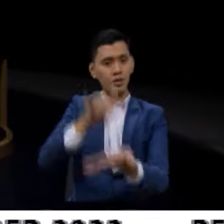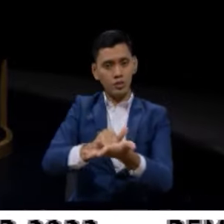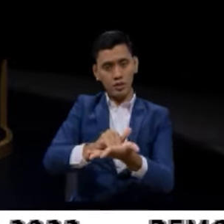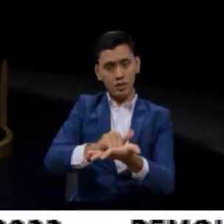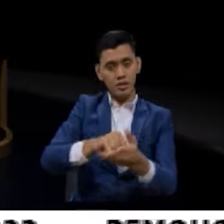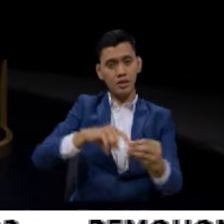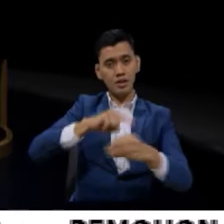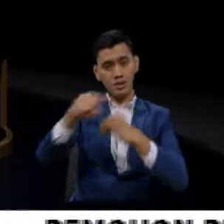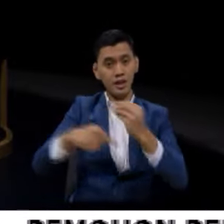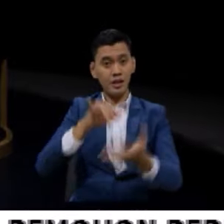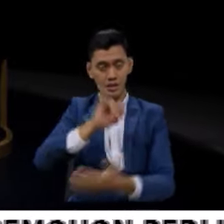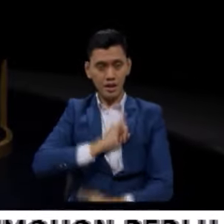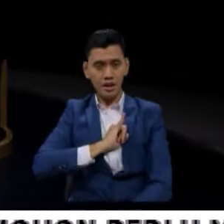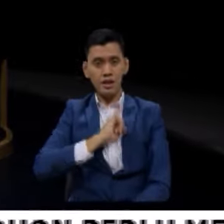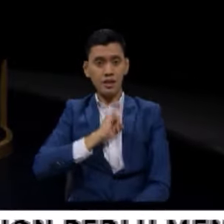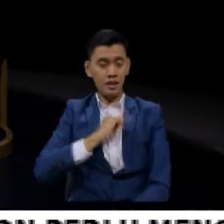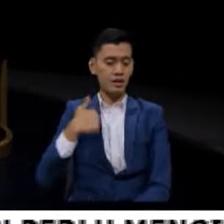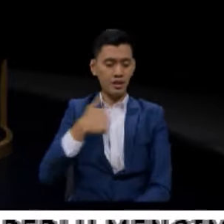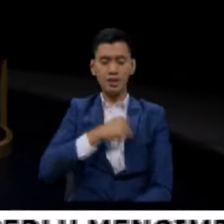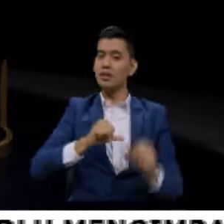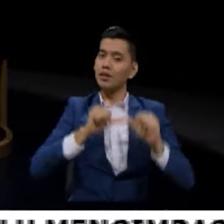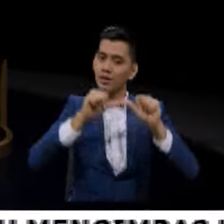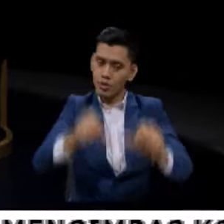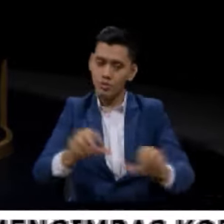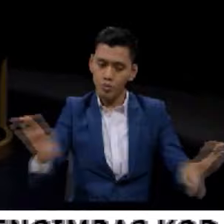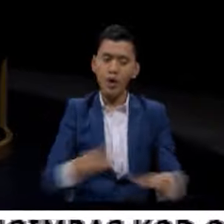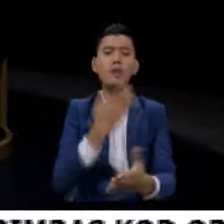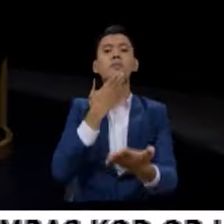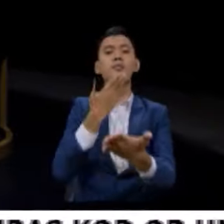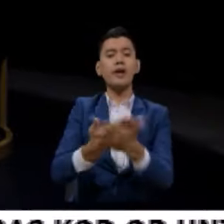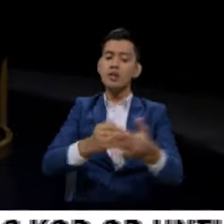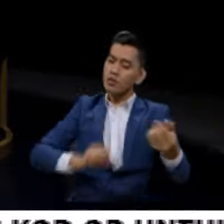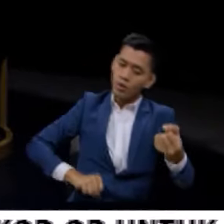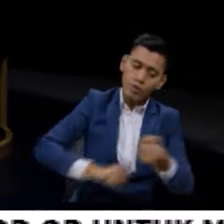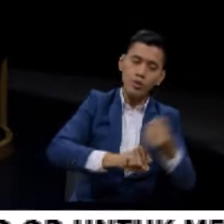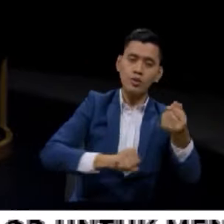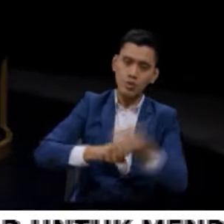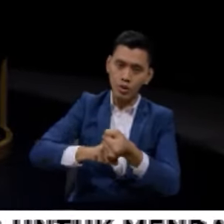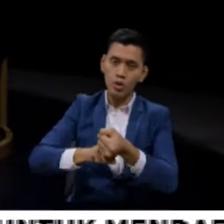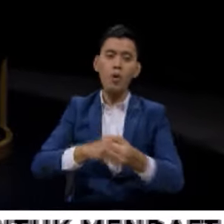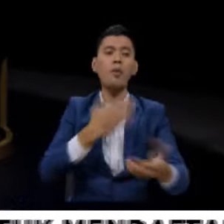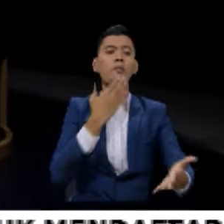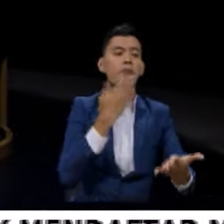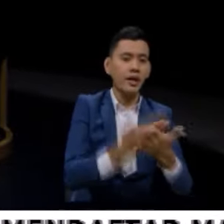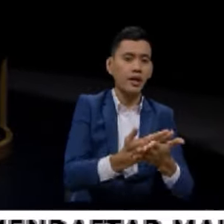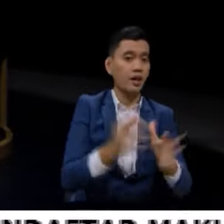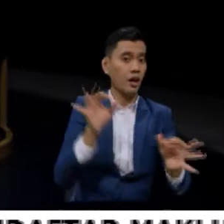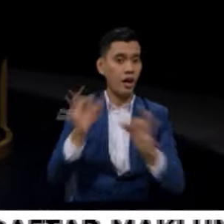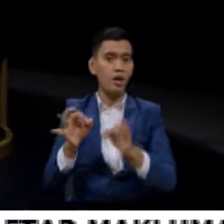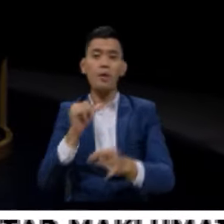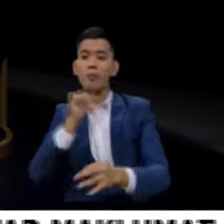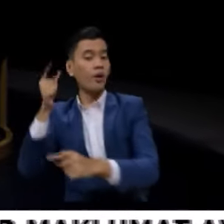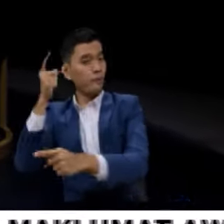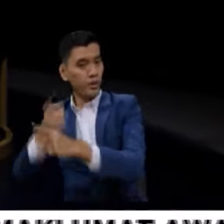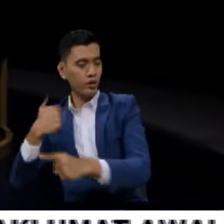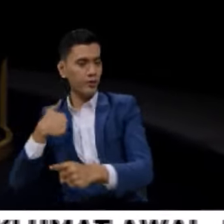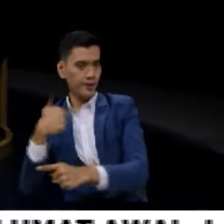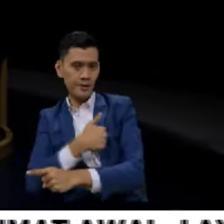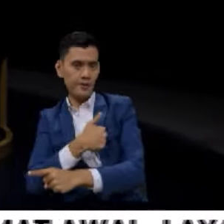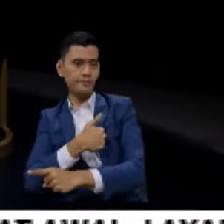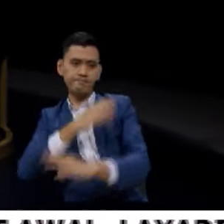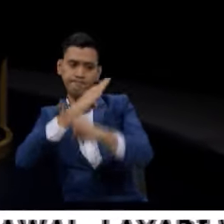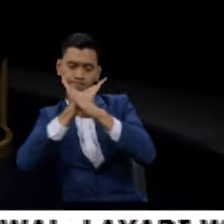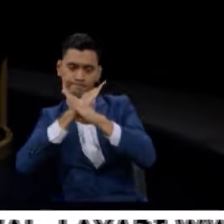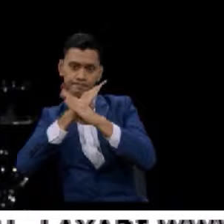elah kita teruskan perjalanan kita kita berhak baik kita sopo menatap betul kita tentang jatuhnya kasual nih jatuh